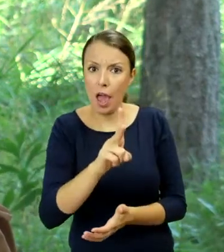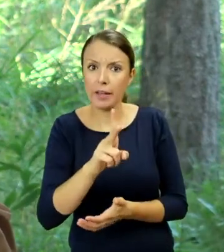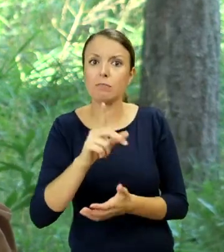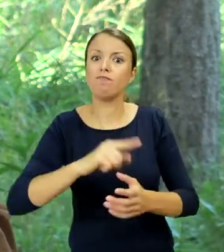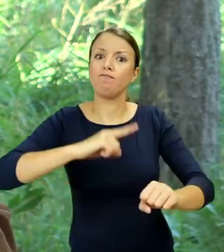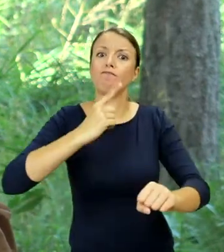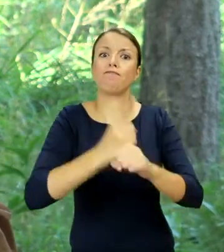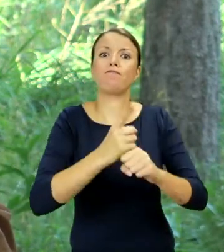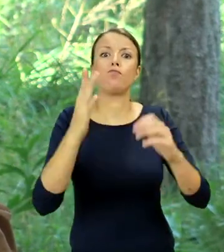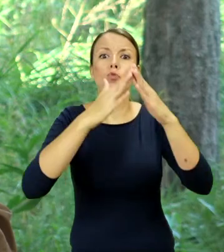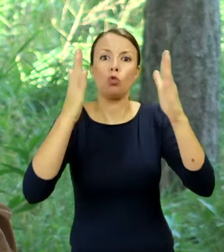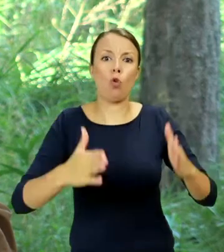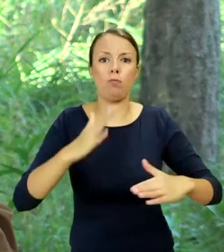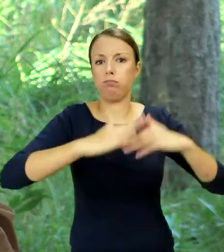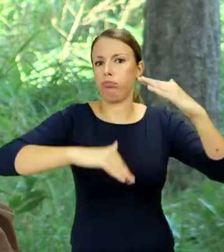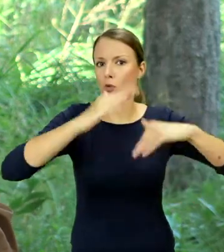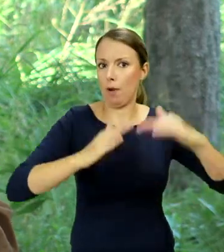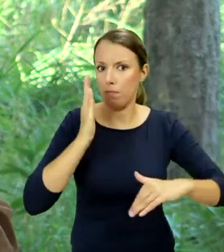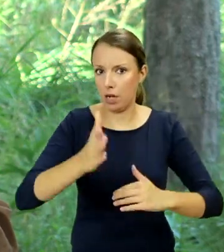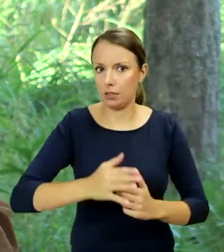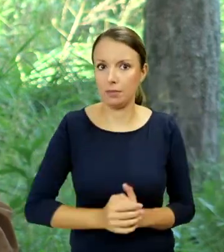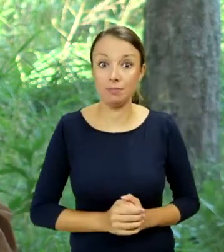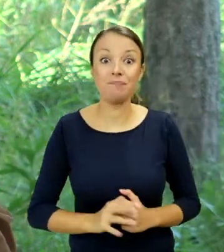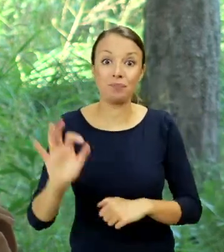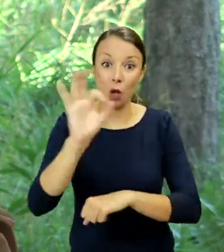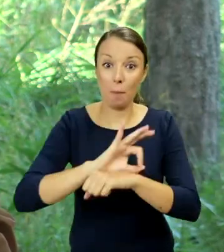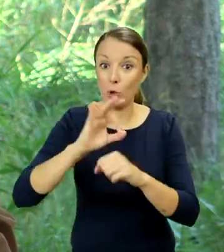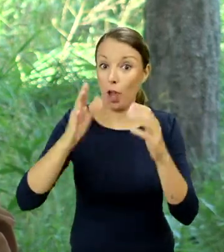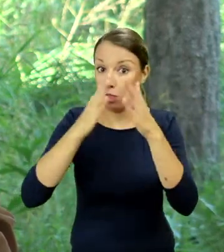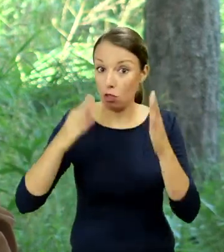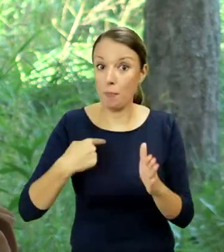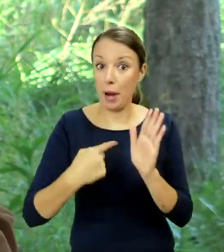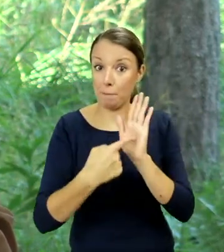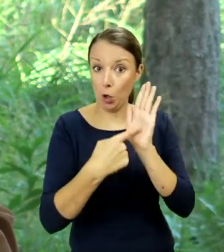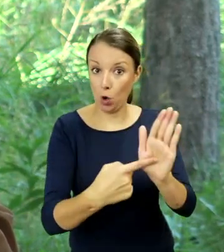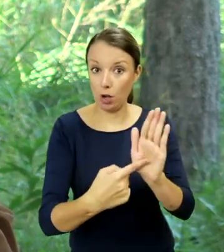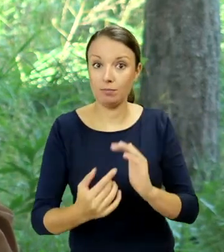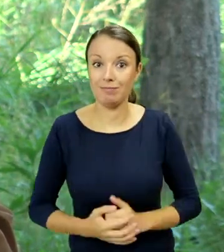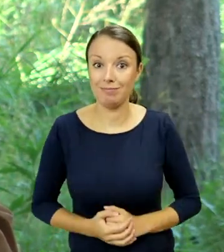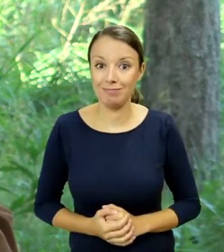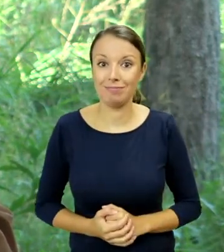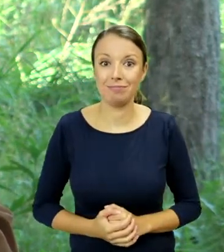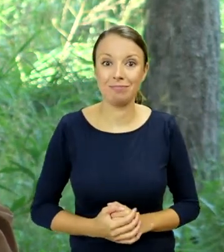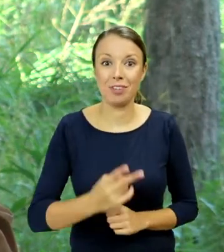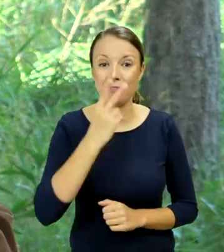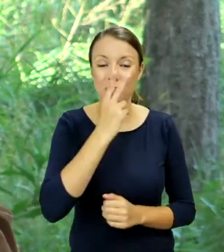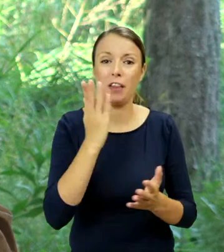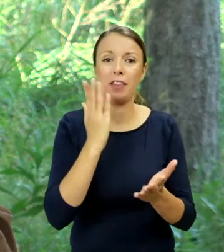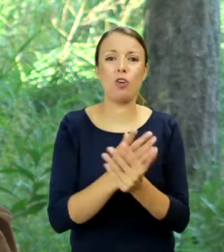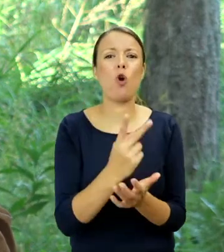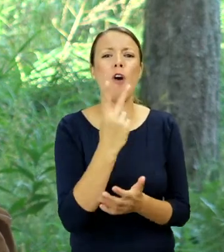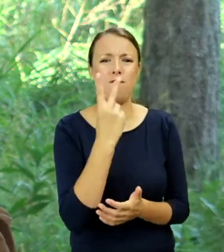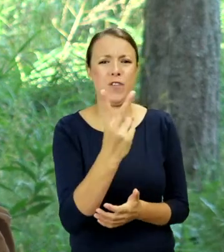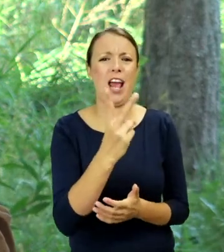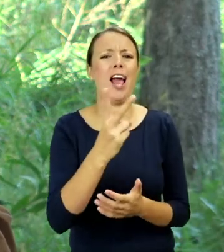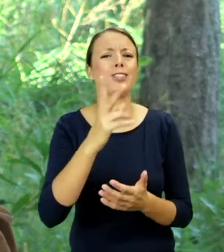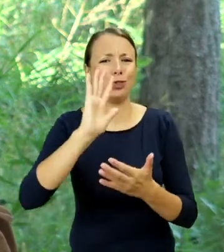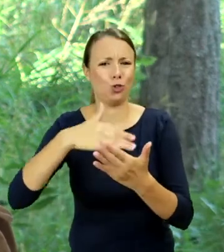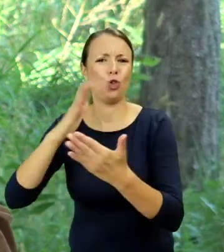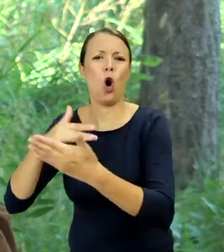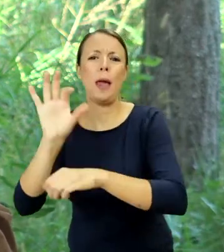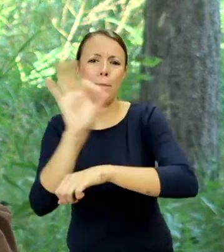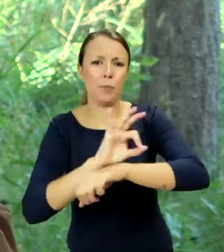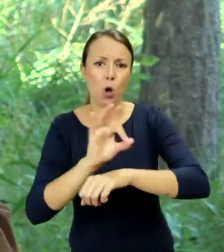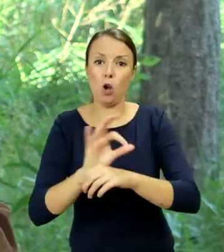dom. I projekt tego domu, ja tutaj państwu pokazuję tylko dwie strony z tego projektu, którego oryginał również